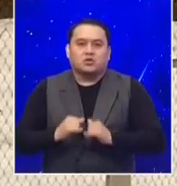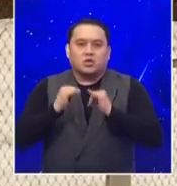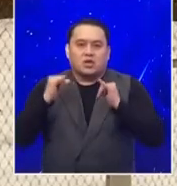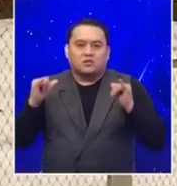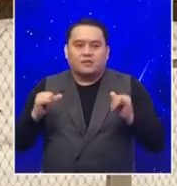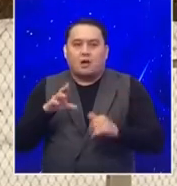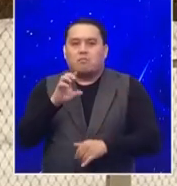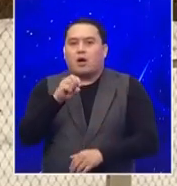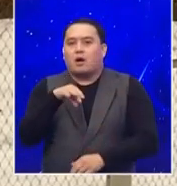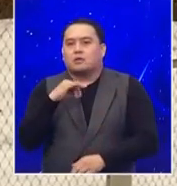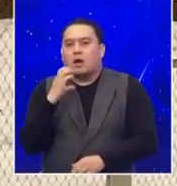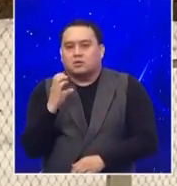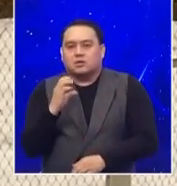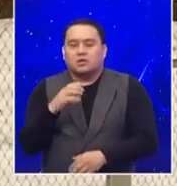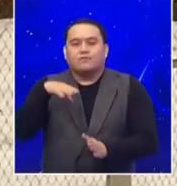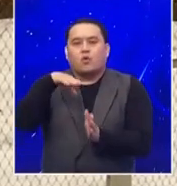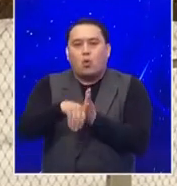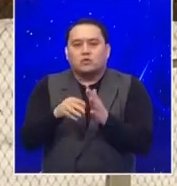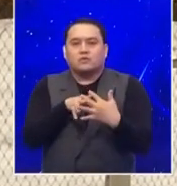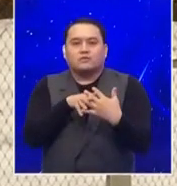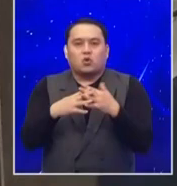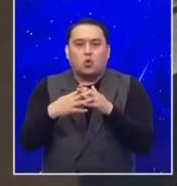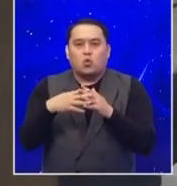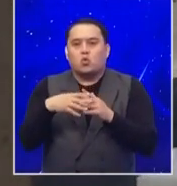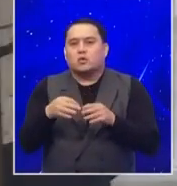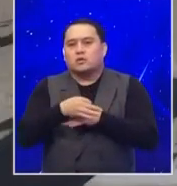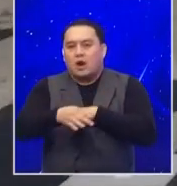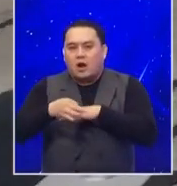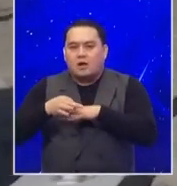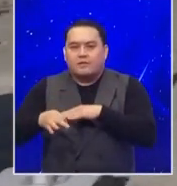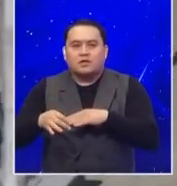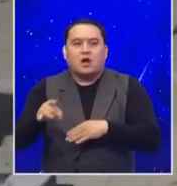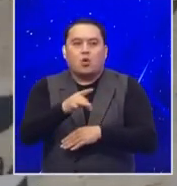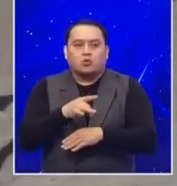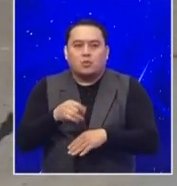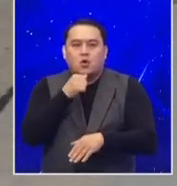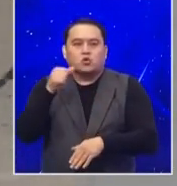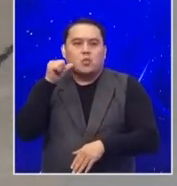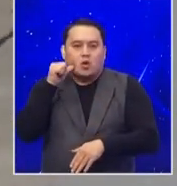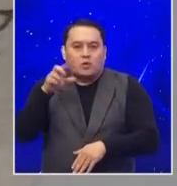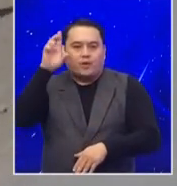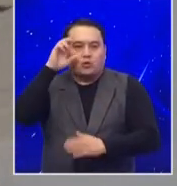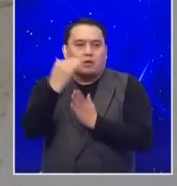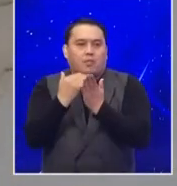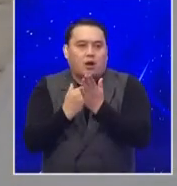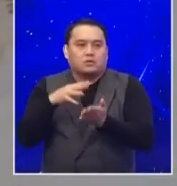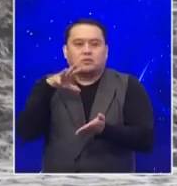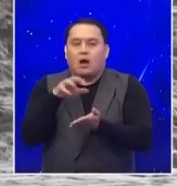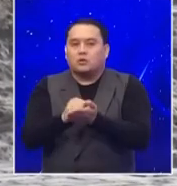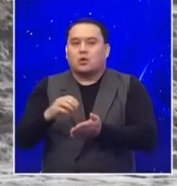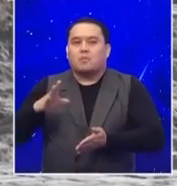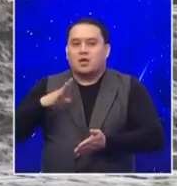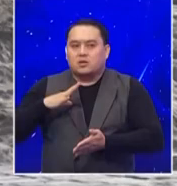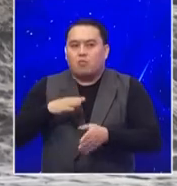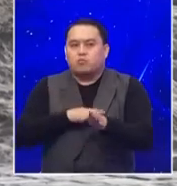В Баканасском сельском округе, куда входят села Ушшарма, Бояулы и районный центр, в прошлом году по госпрограмме «Дорожная карта